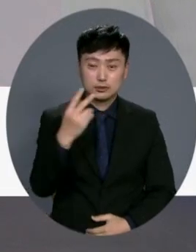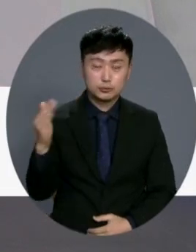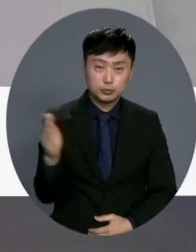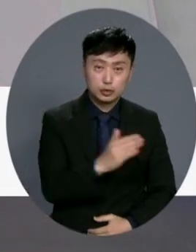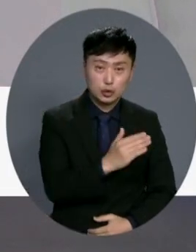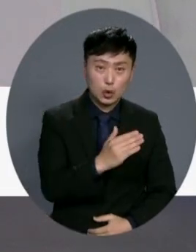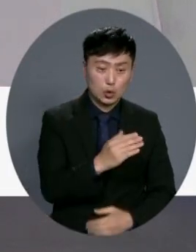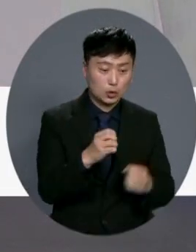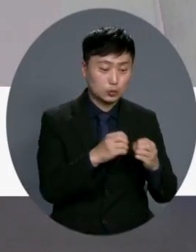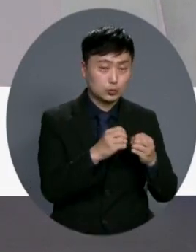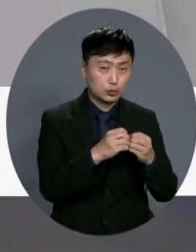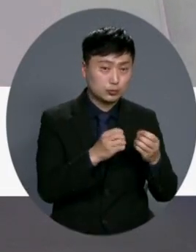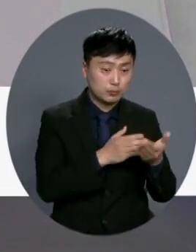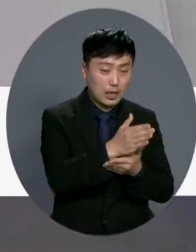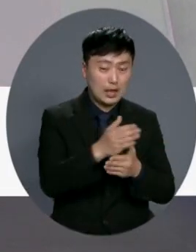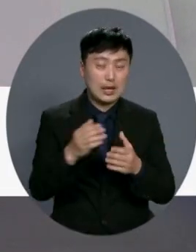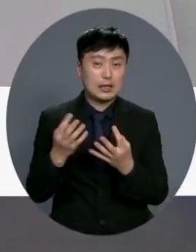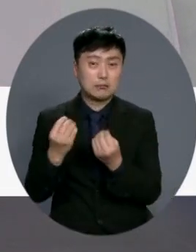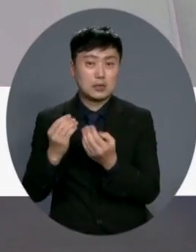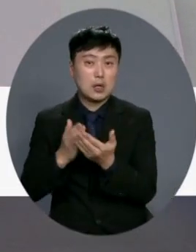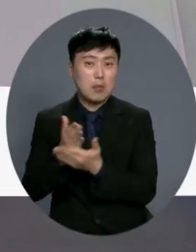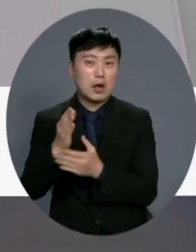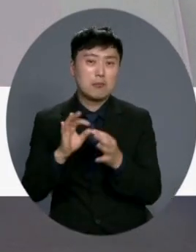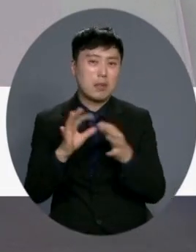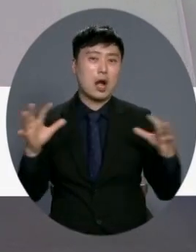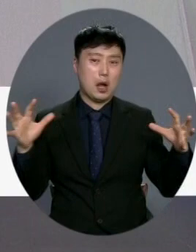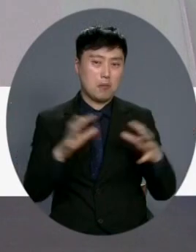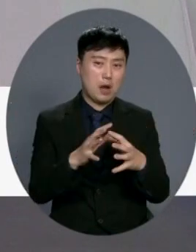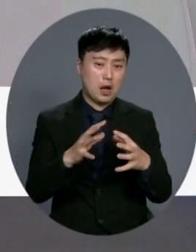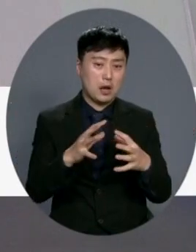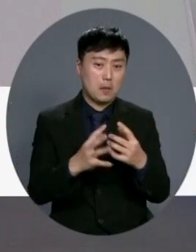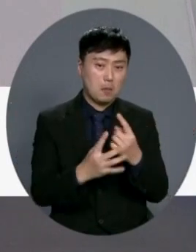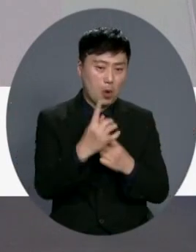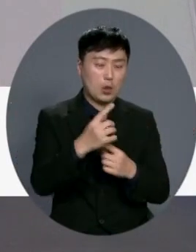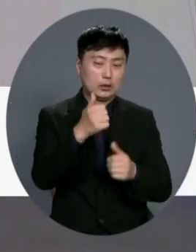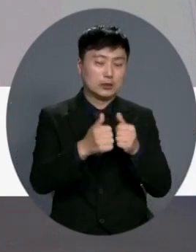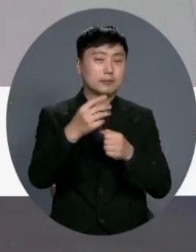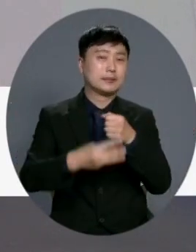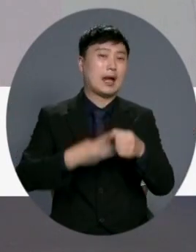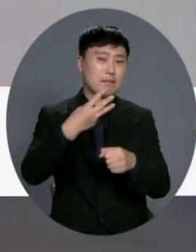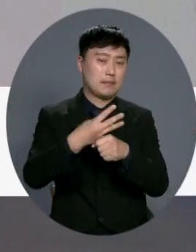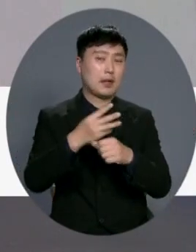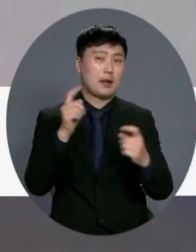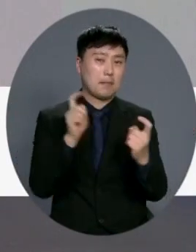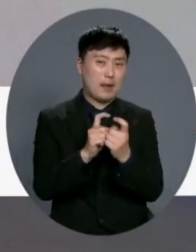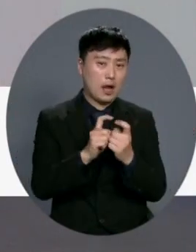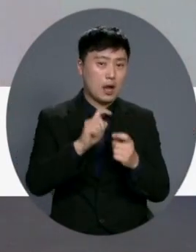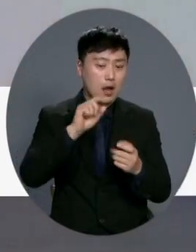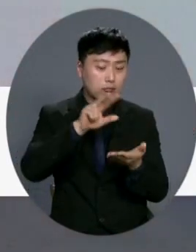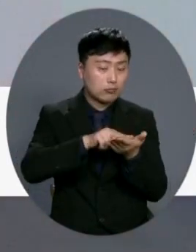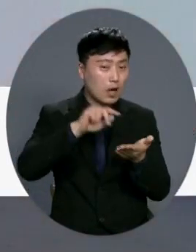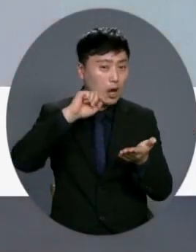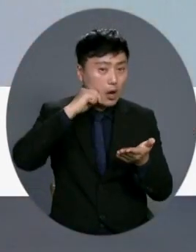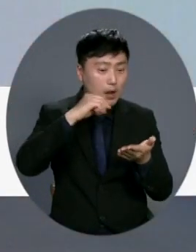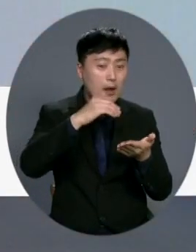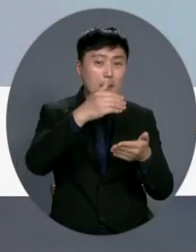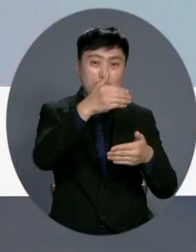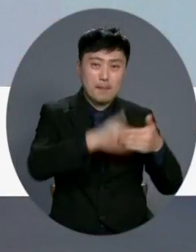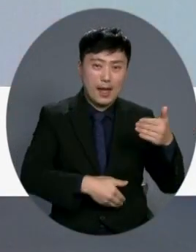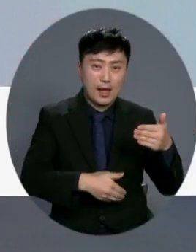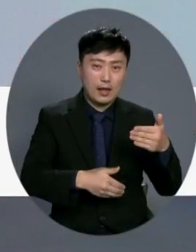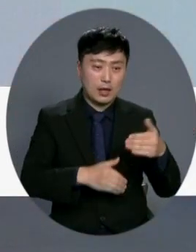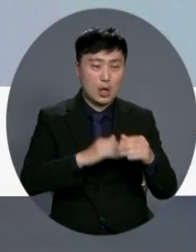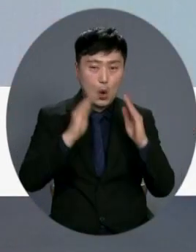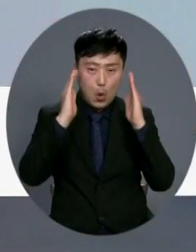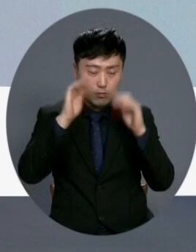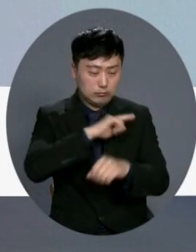2022학년도부터 문이과 통합형으로 치르는 수능시험은 이번이 3년째를 맞습니다. 킬러 문항이 배제됐다고는 하지만 변별력은